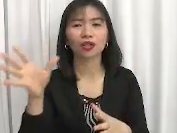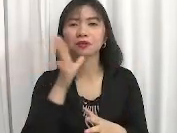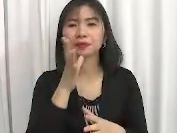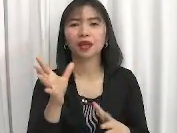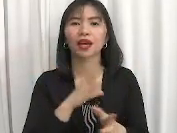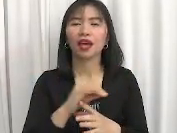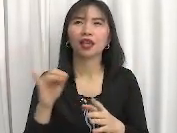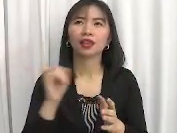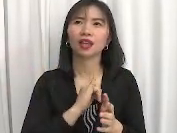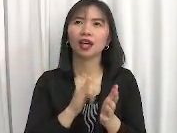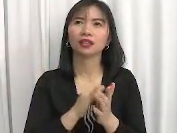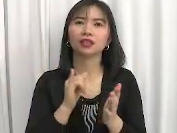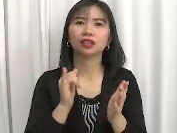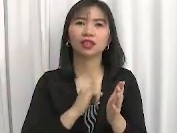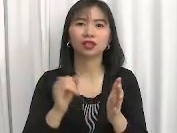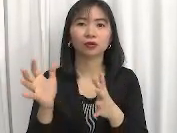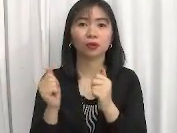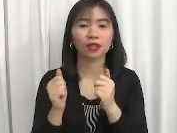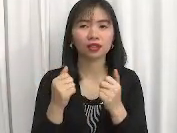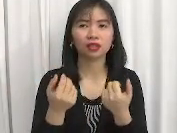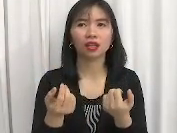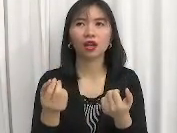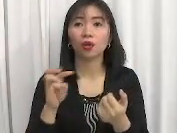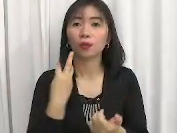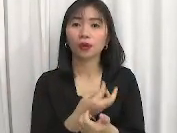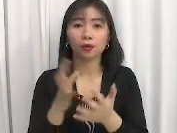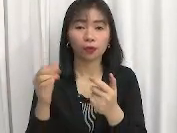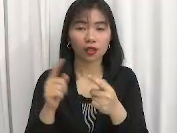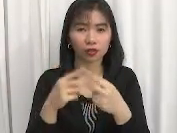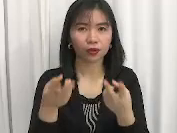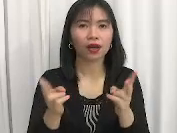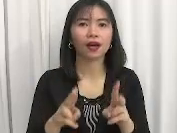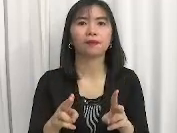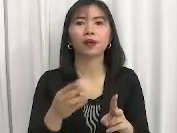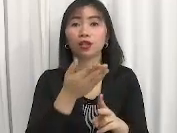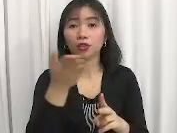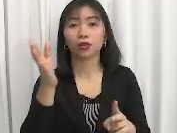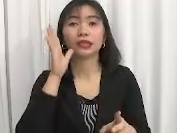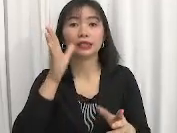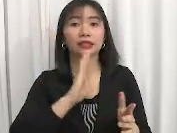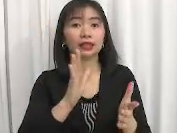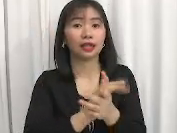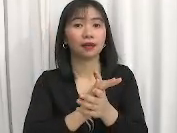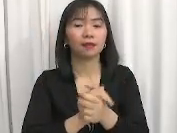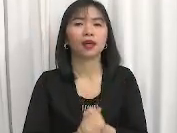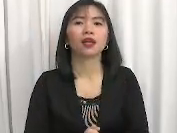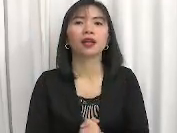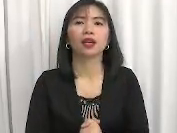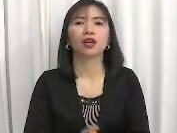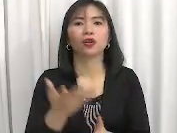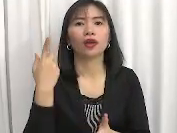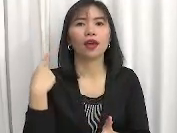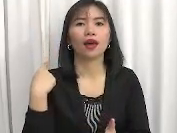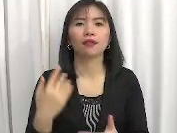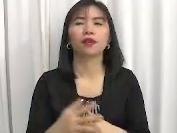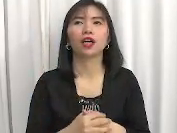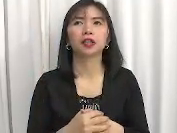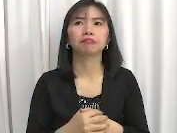ma-accomplish every Tuesday po, yung magkaroon kayo ng kagaana na akala po ninyo ay kayo nang may pinakamabigat